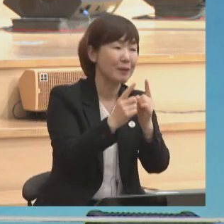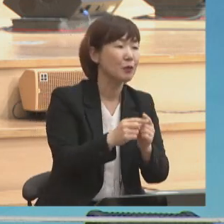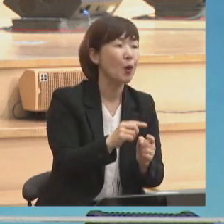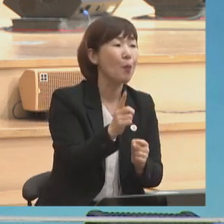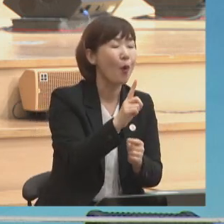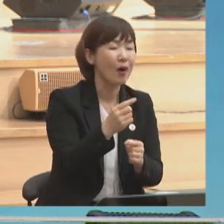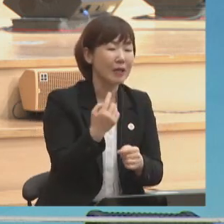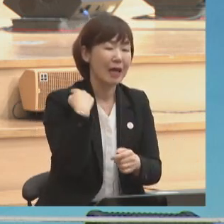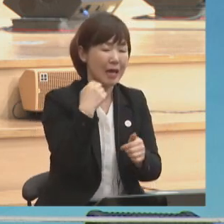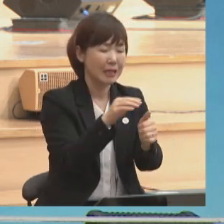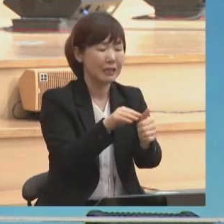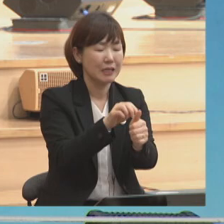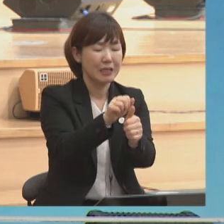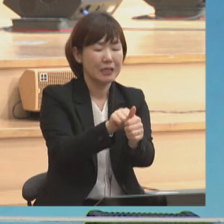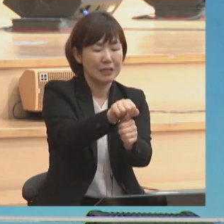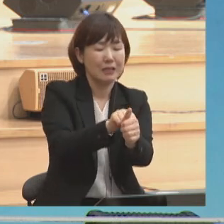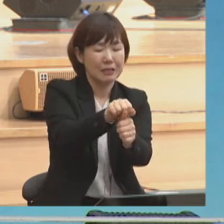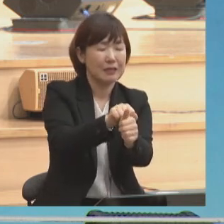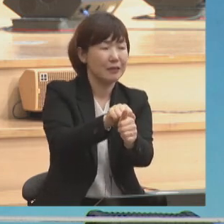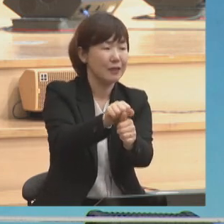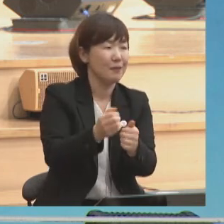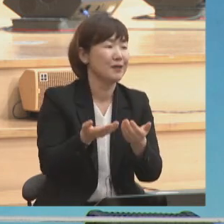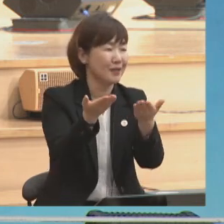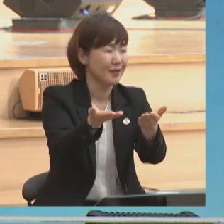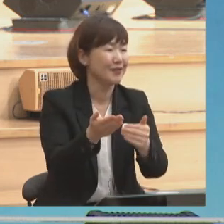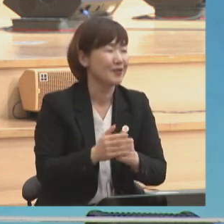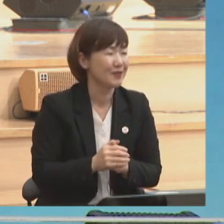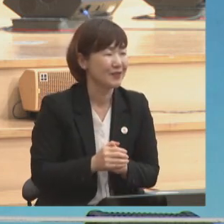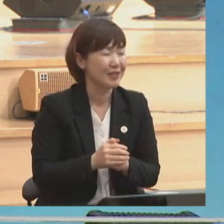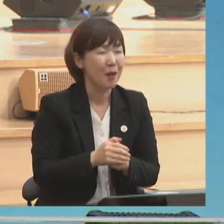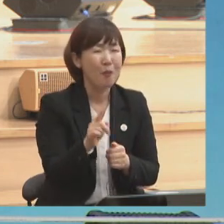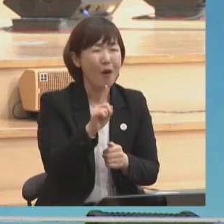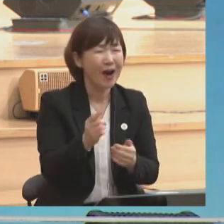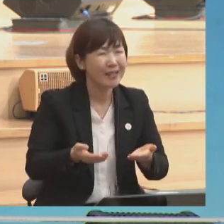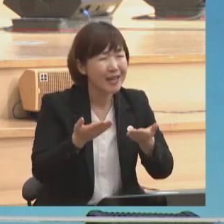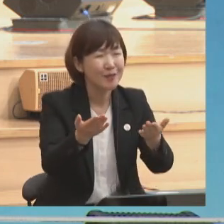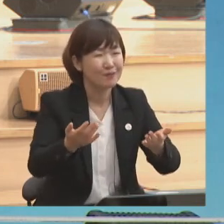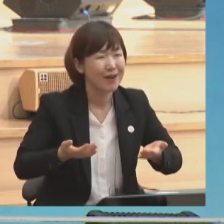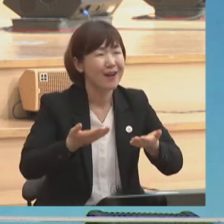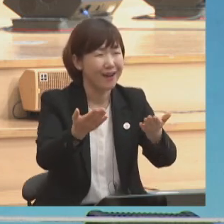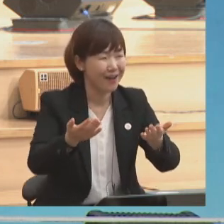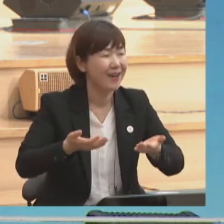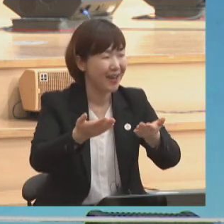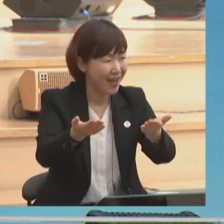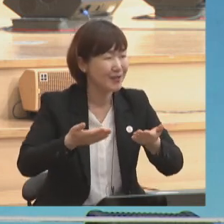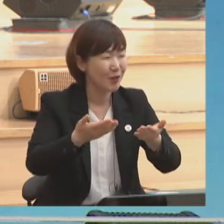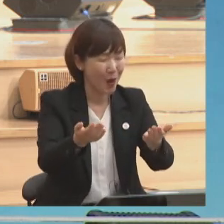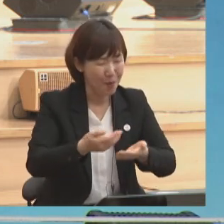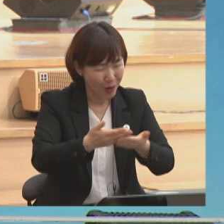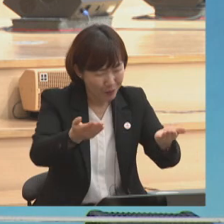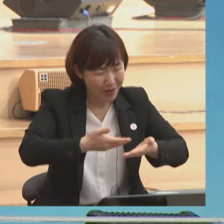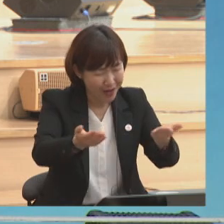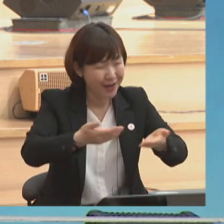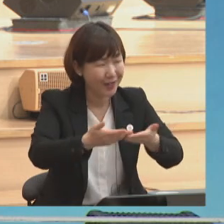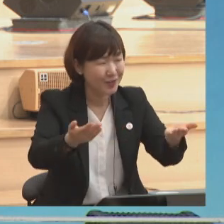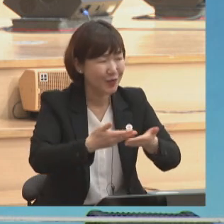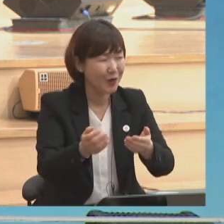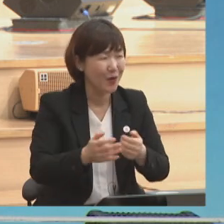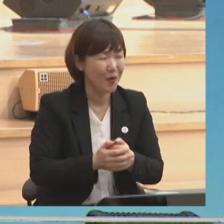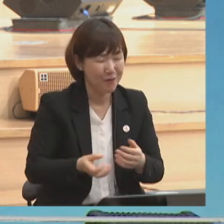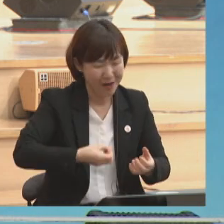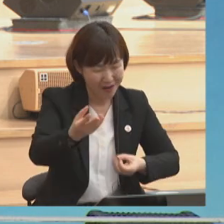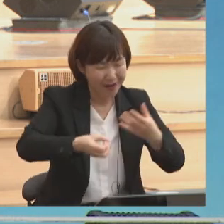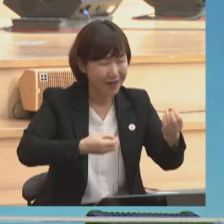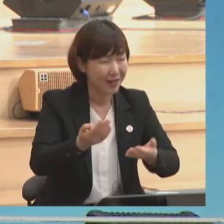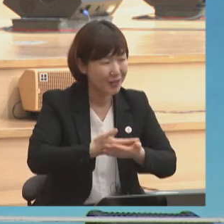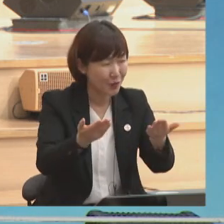합니까? 등 떼밀어 주고, 뭐 이렇게 뭘 자꾸 해줘요, 뭘 자꾸 줘요.